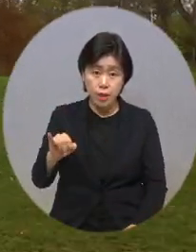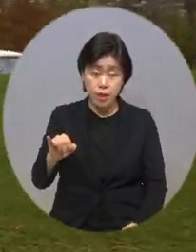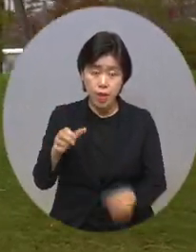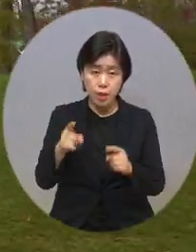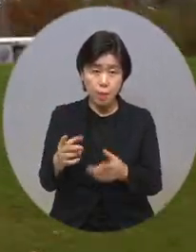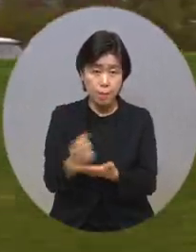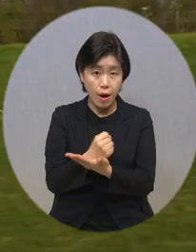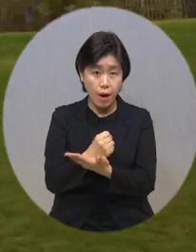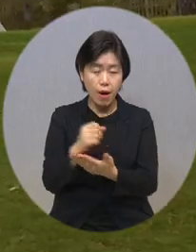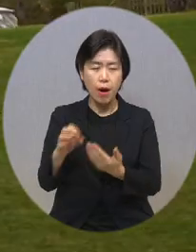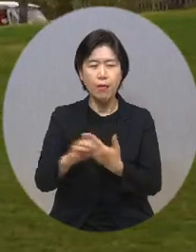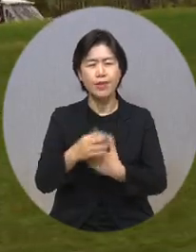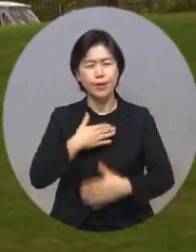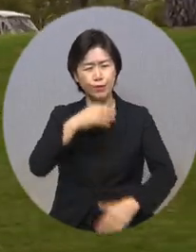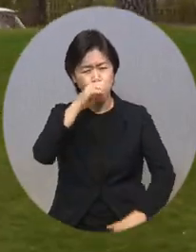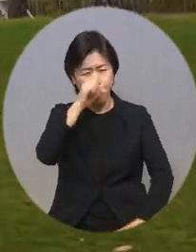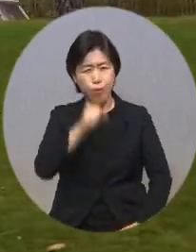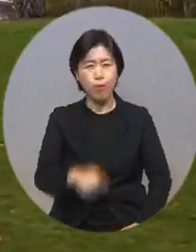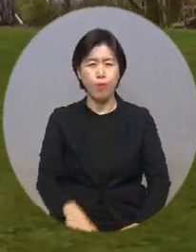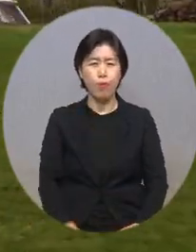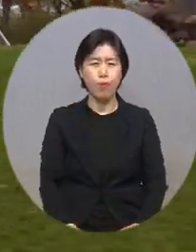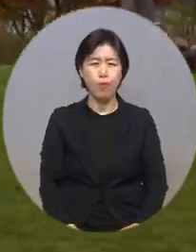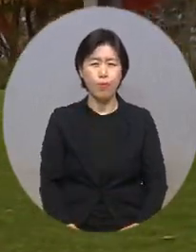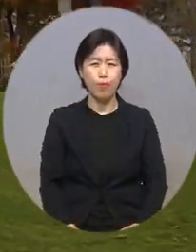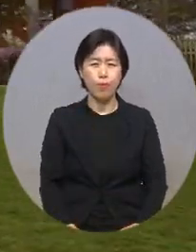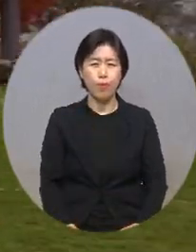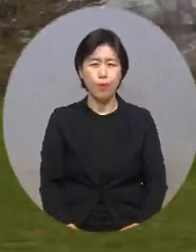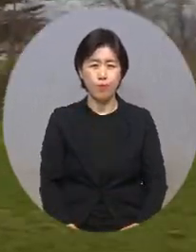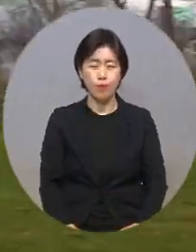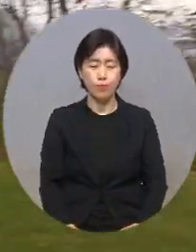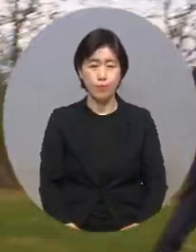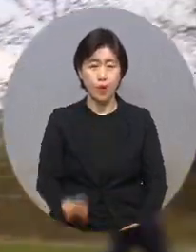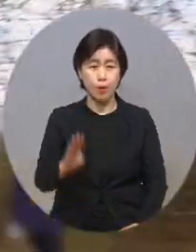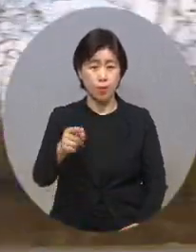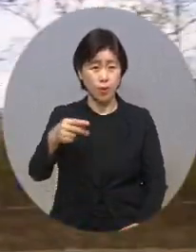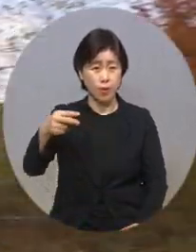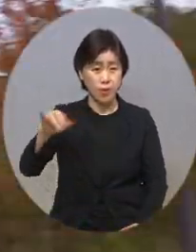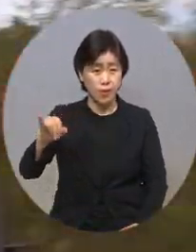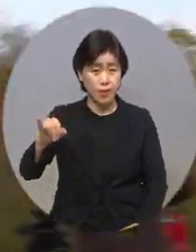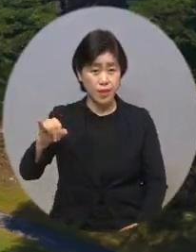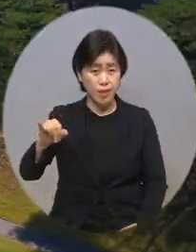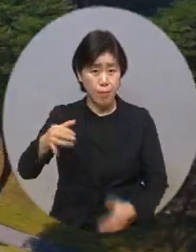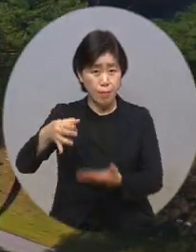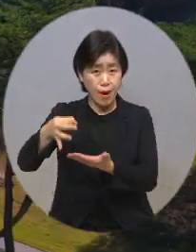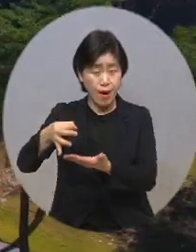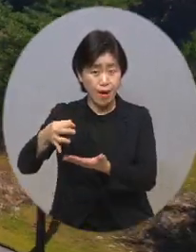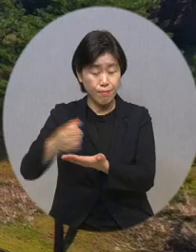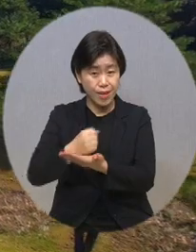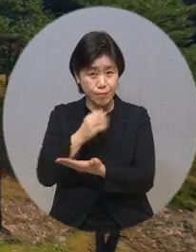프로 잘 하는데 버디하면 버디값 받나? 돈 받나?